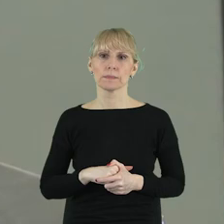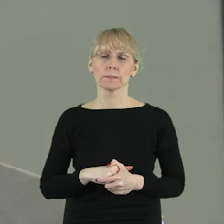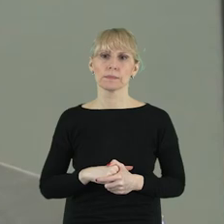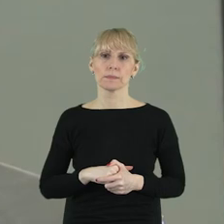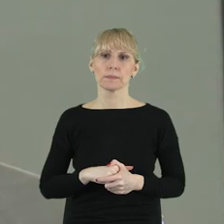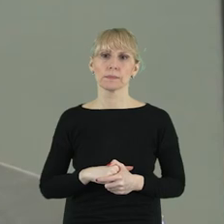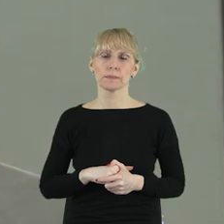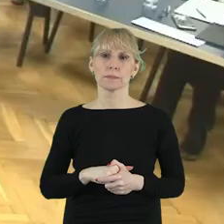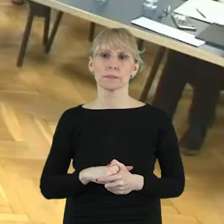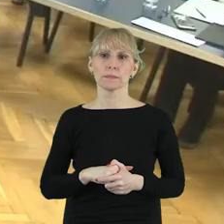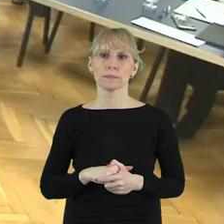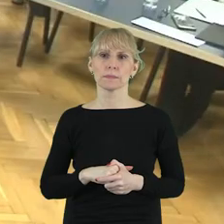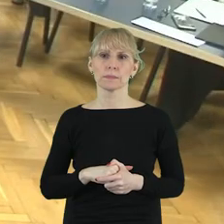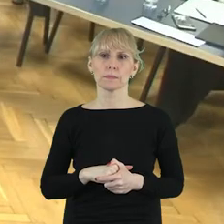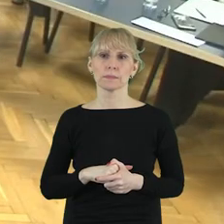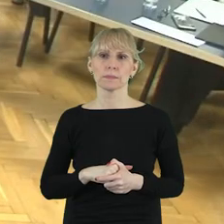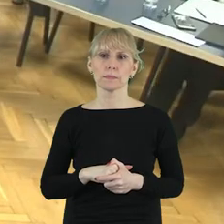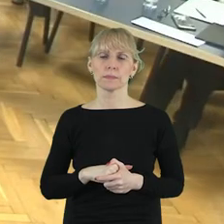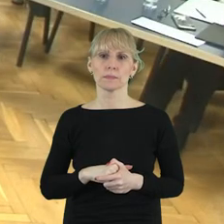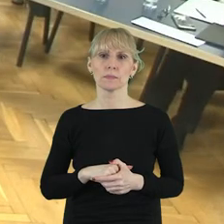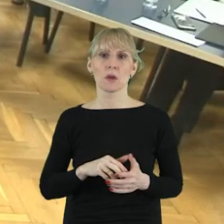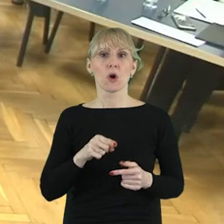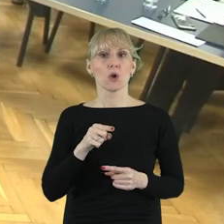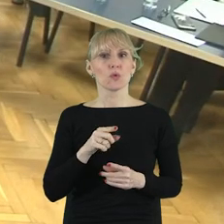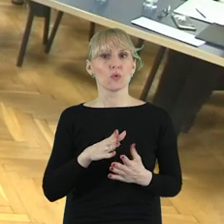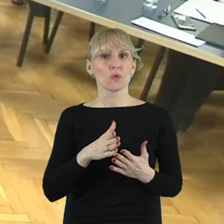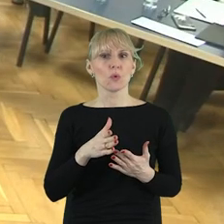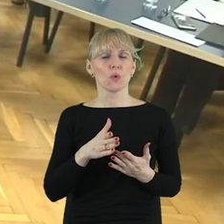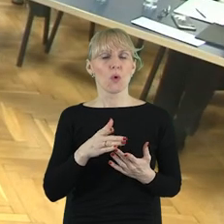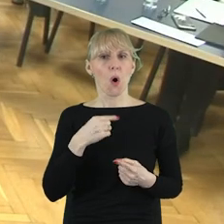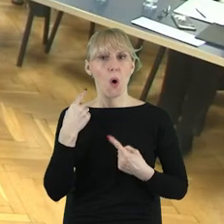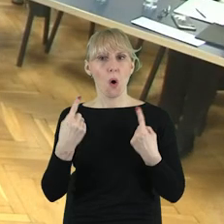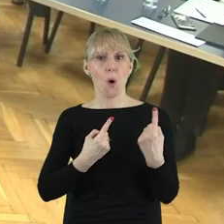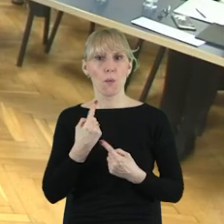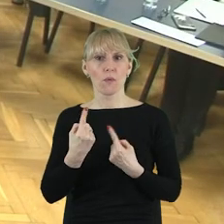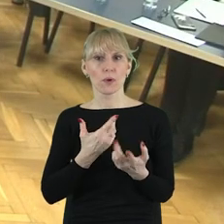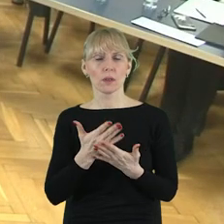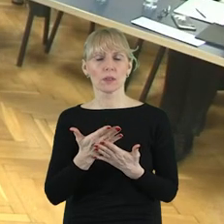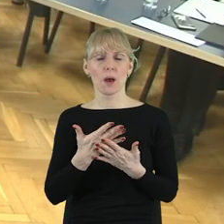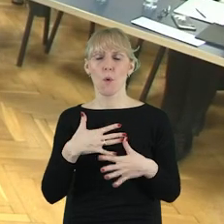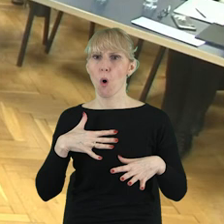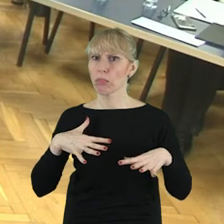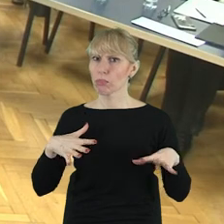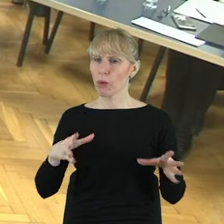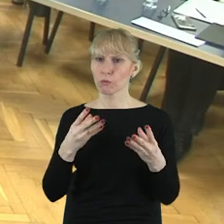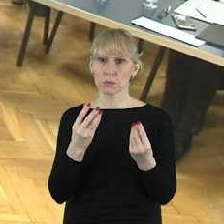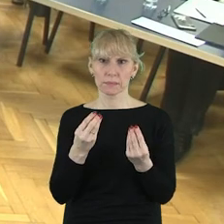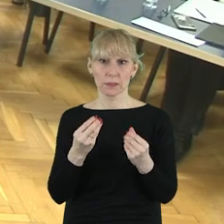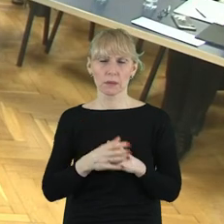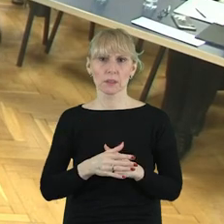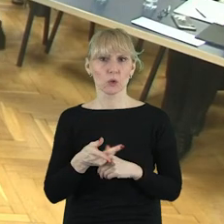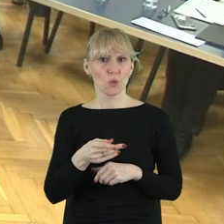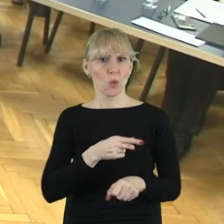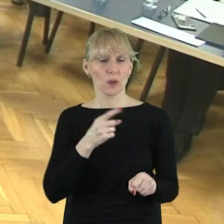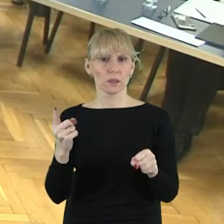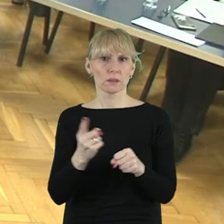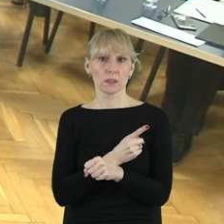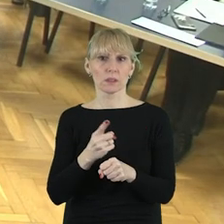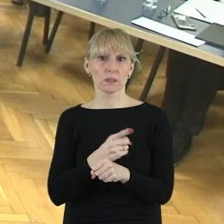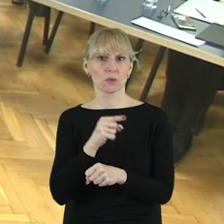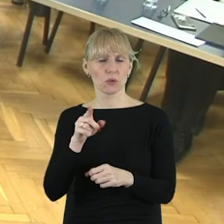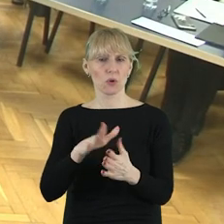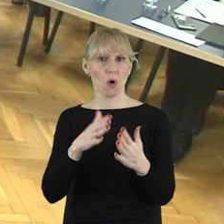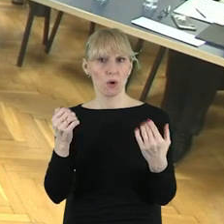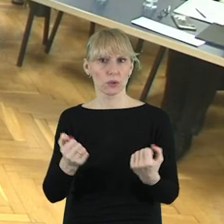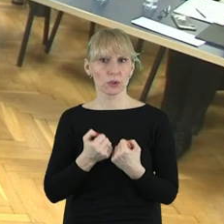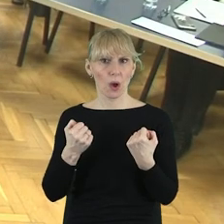Co gorsza, z mojego punktu widzenia, ponieważ mówimy o dużych pieniądzach, istnieje ryzyko, że